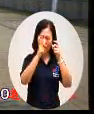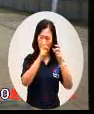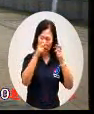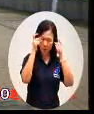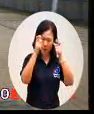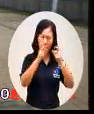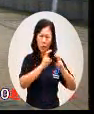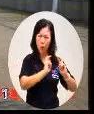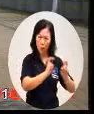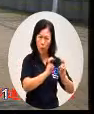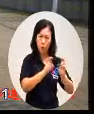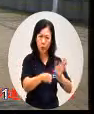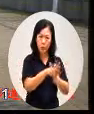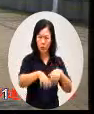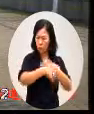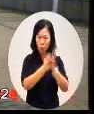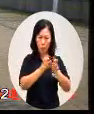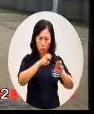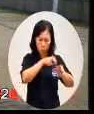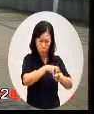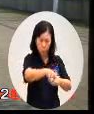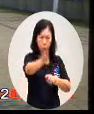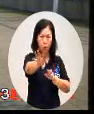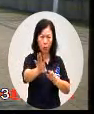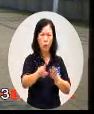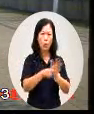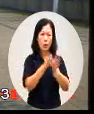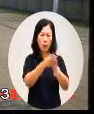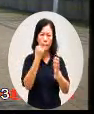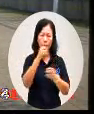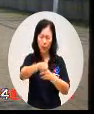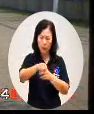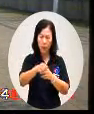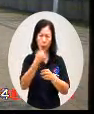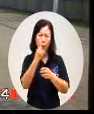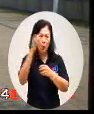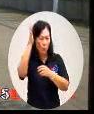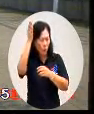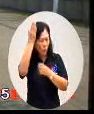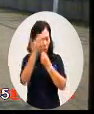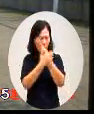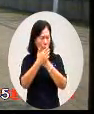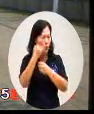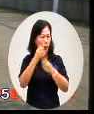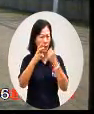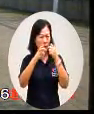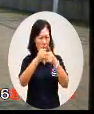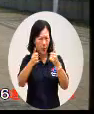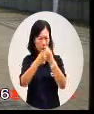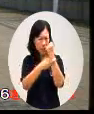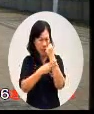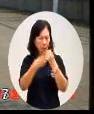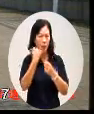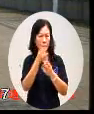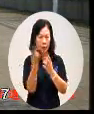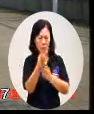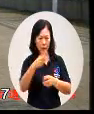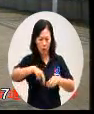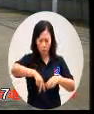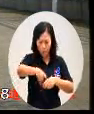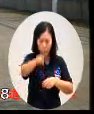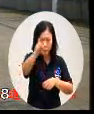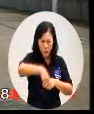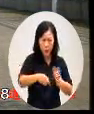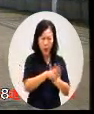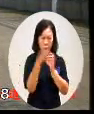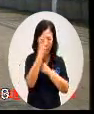轨道。哦，在我们这惠民里、惠丰里这一带的R21站，这文章地下行来行来到安